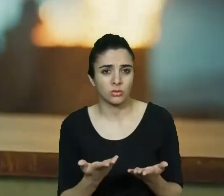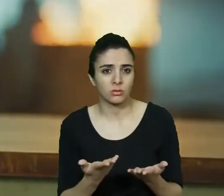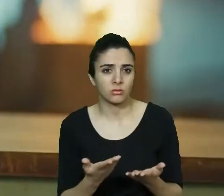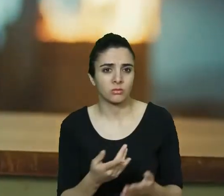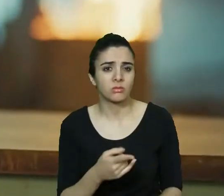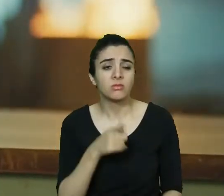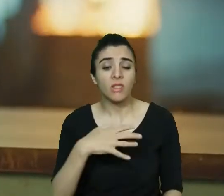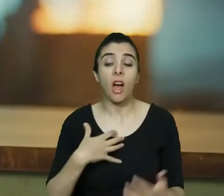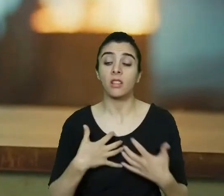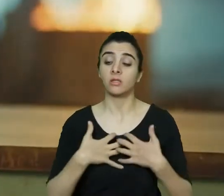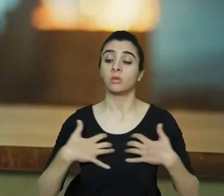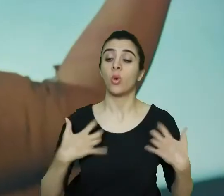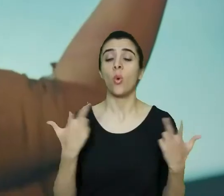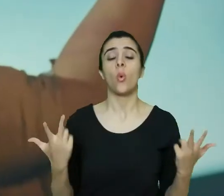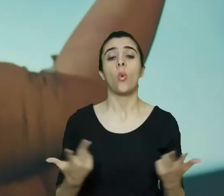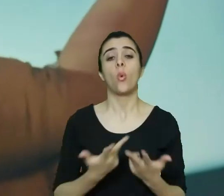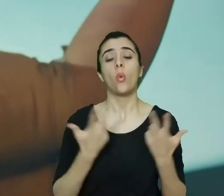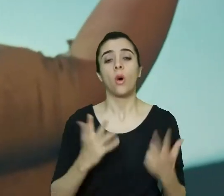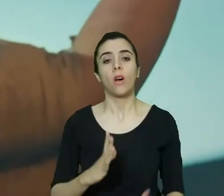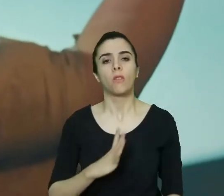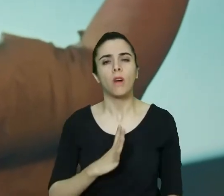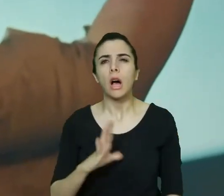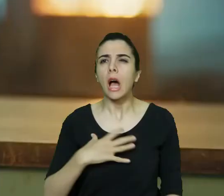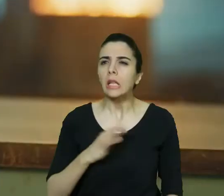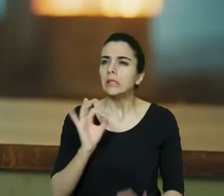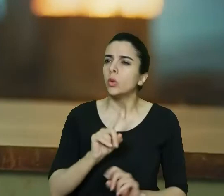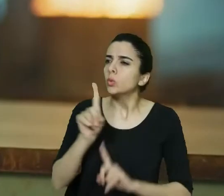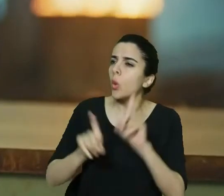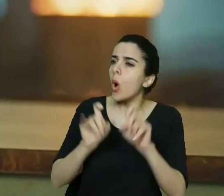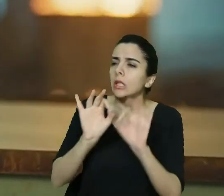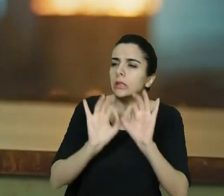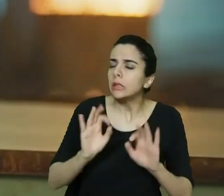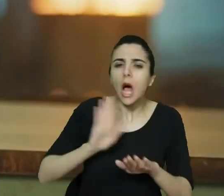Çünkü kendinize çok güveniyordunuz. Hiç sorgulamadan.